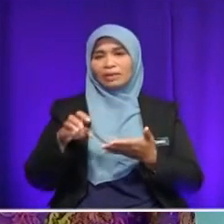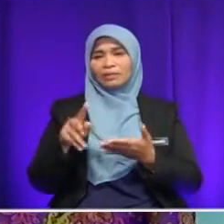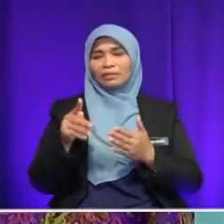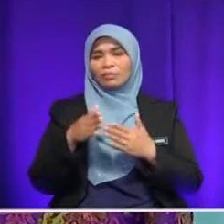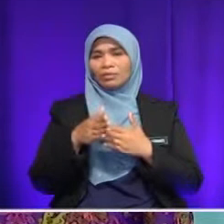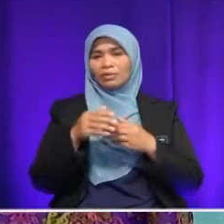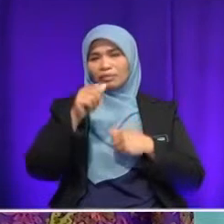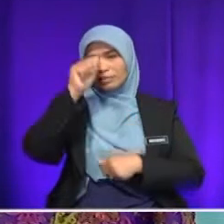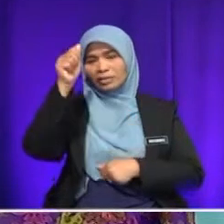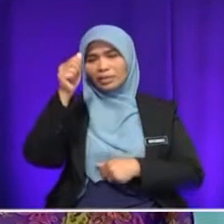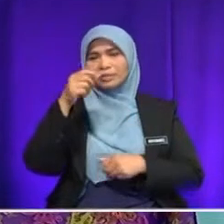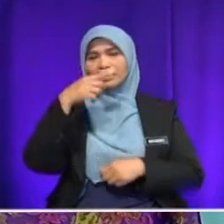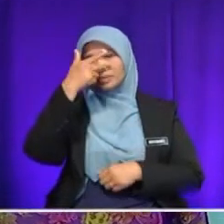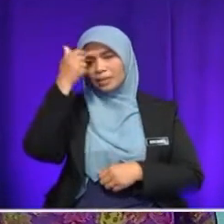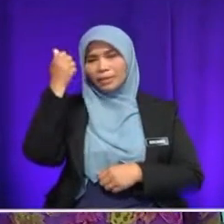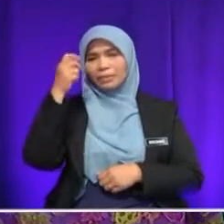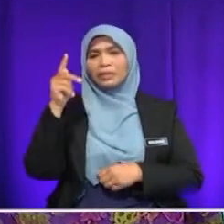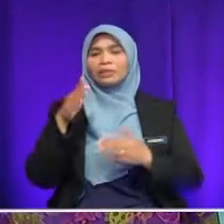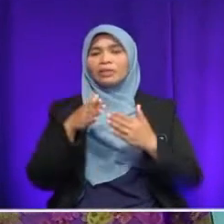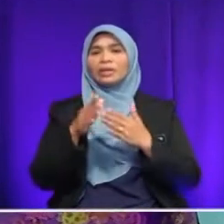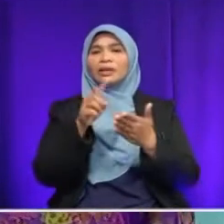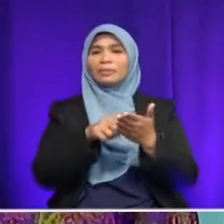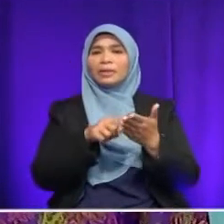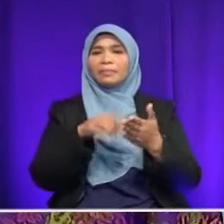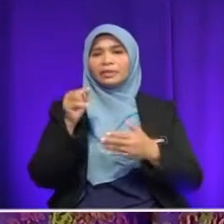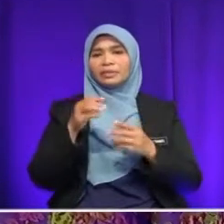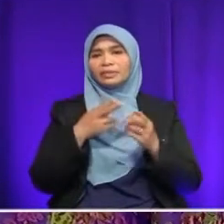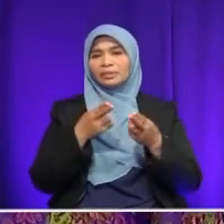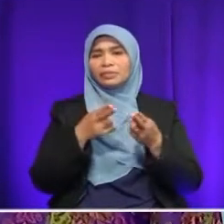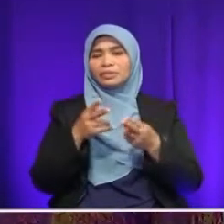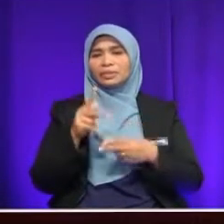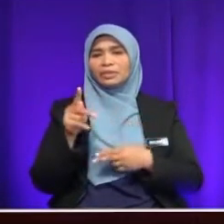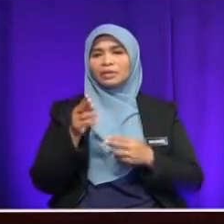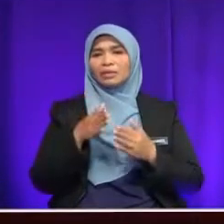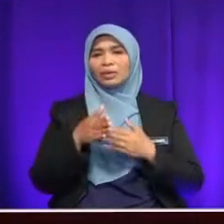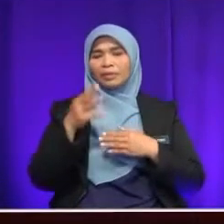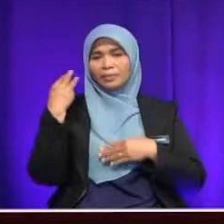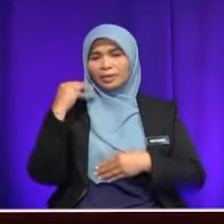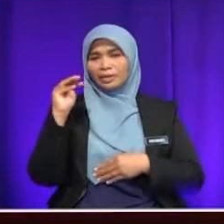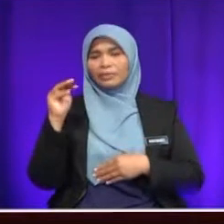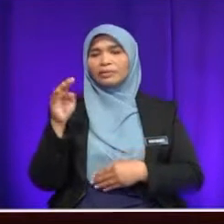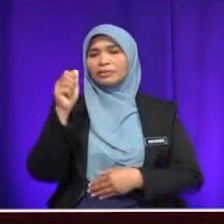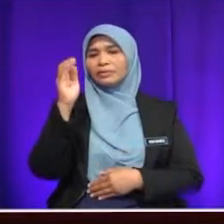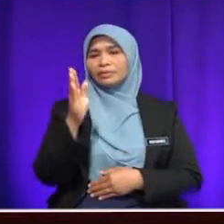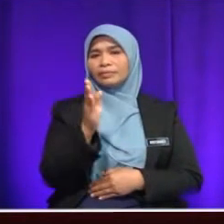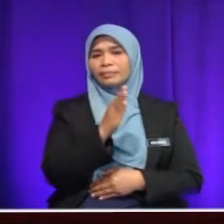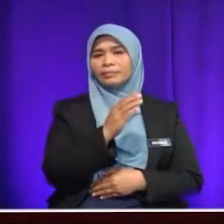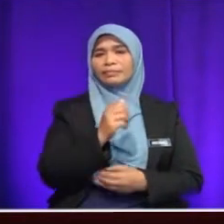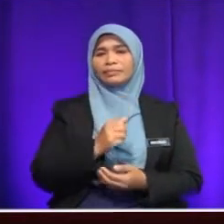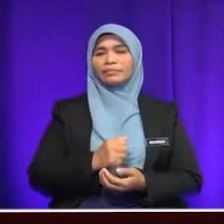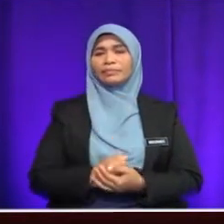ta'ala disebabkan apa-apa yang diusahakan oleh mereka. Lahum syarabum min hamim